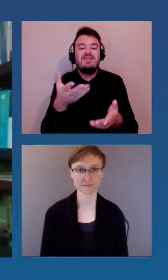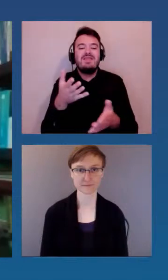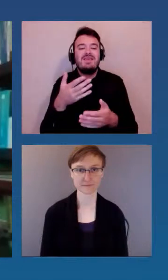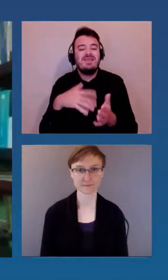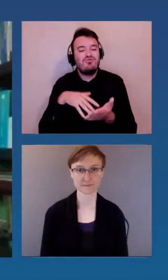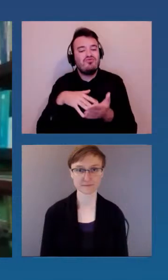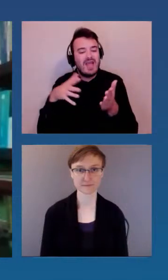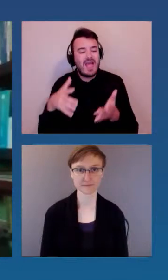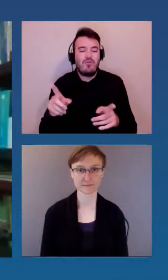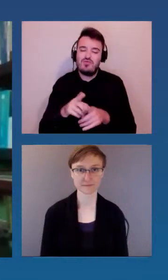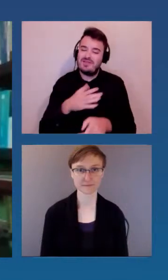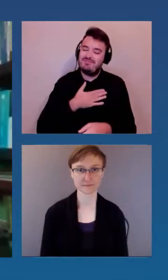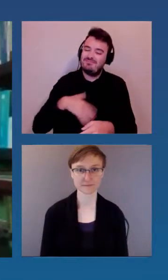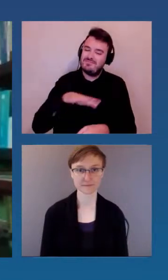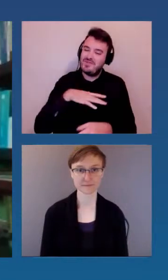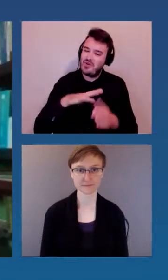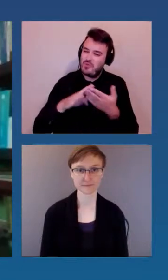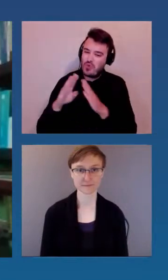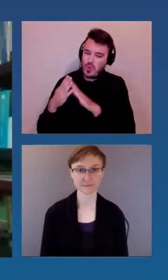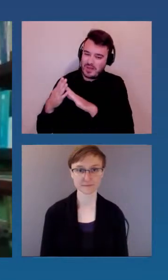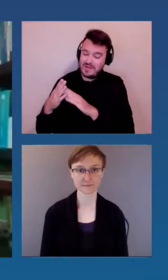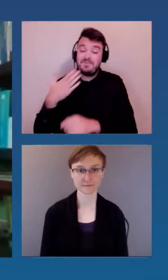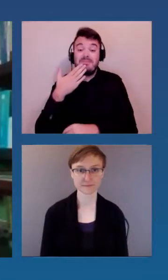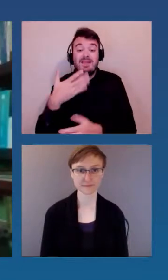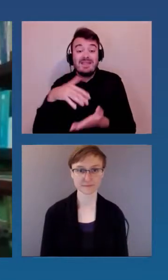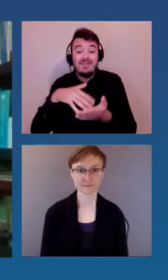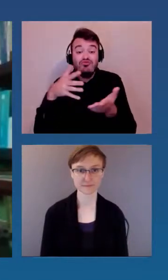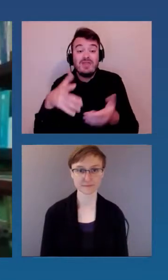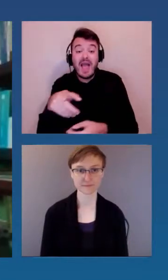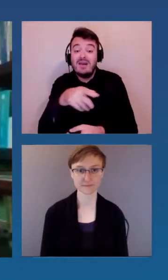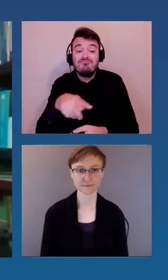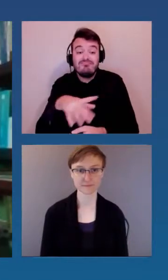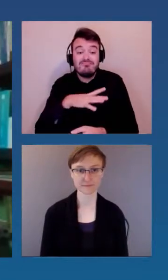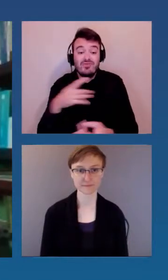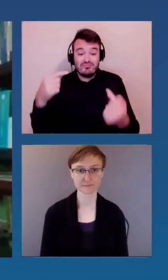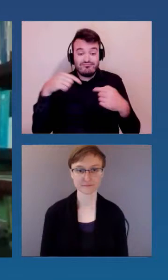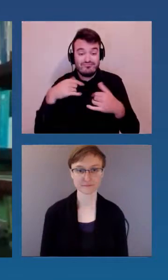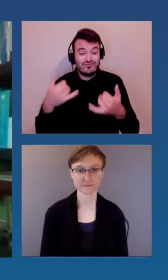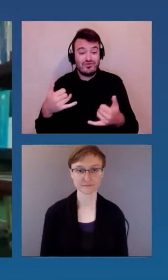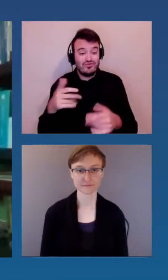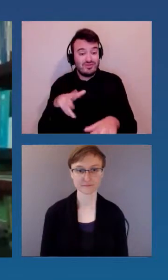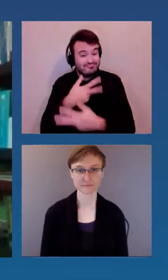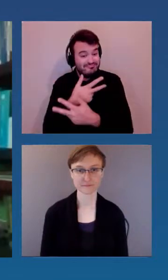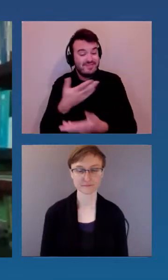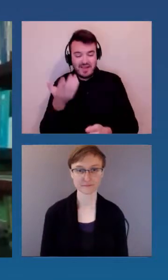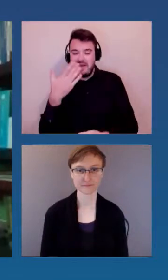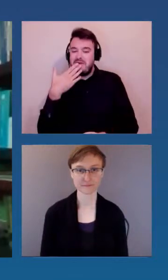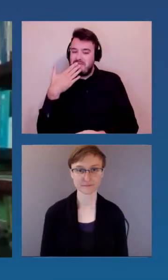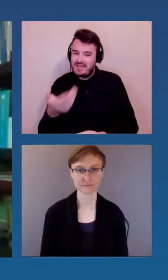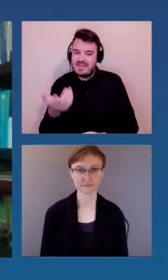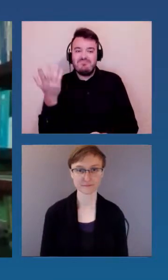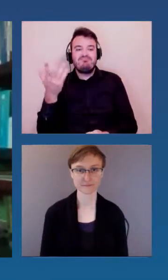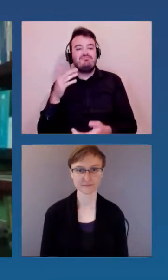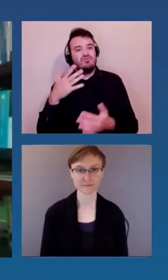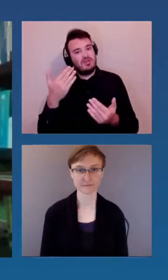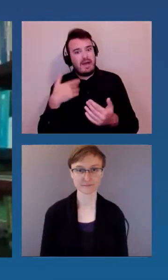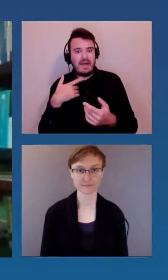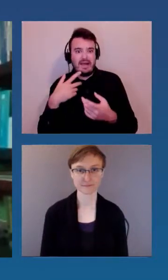naviguer à travers cette crise. Je dis toujours par vents et marées. Nous allons traverser la crise, mais ça prend